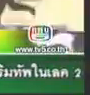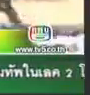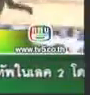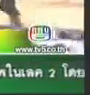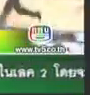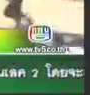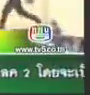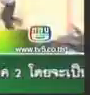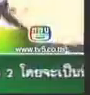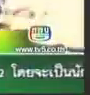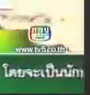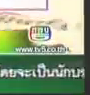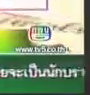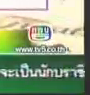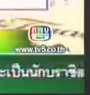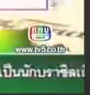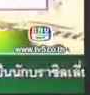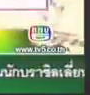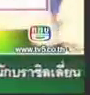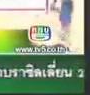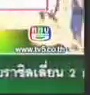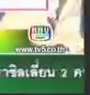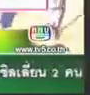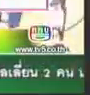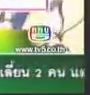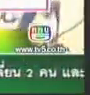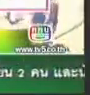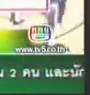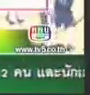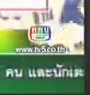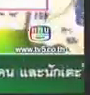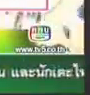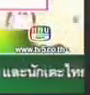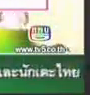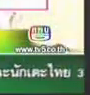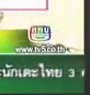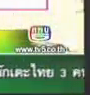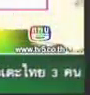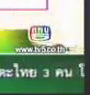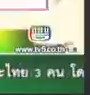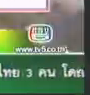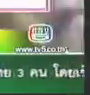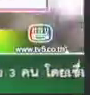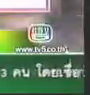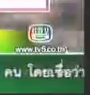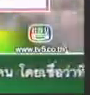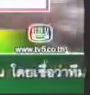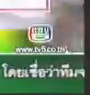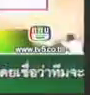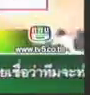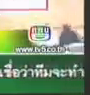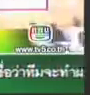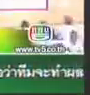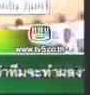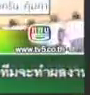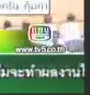ทในชุดขาวก็ยังคงมั่นใจว่าจะตามตีเสมอดัลลัสแมเวอริกได้โดยฮีทนั้นตามอยู่2ต่อ3เกมแต่สุดท้ายเป็นดัลลัสแมเวอริกที่รับความ